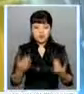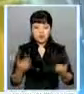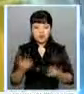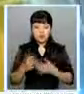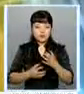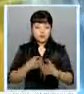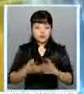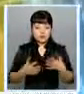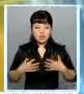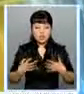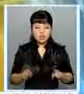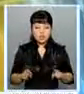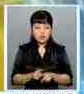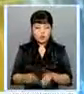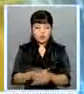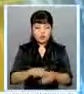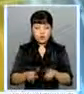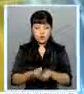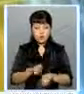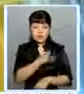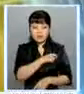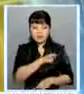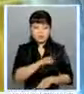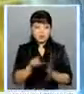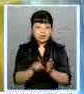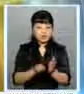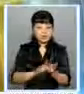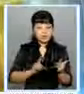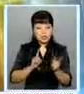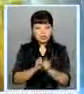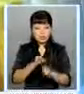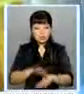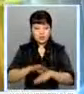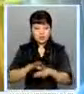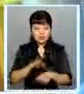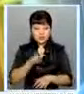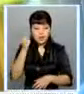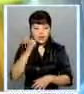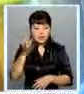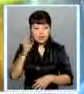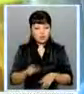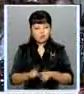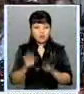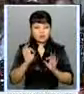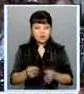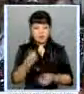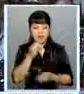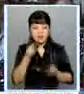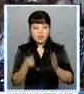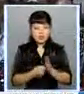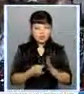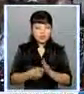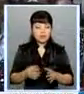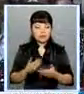Бүгінгі дүниежүзілік денсаулық күніне орай Өскеменде дәрігерлер мен зейнеткерлердің кездесуі өтті. Медицина мамандары қарияларға дұрыс тамақтану, дер кезінде